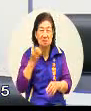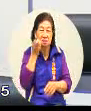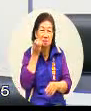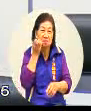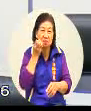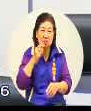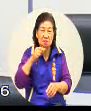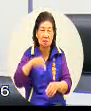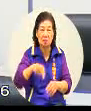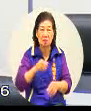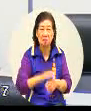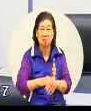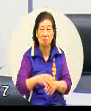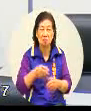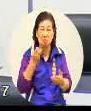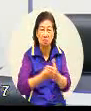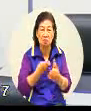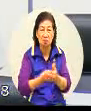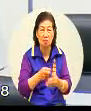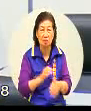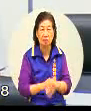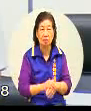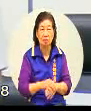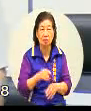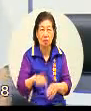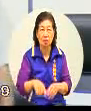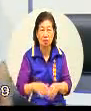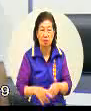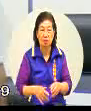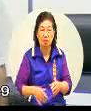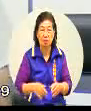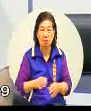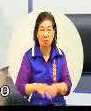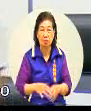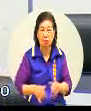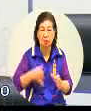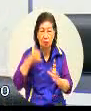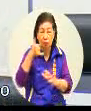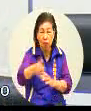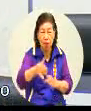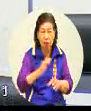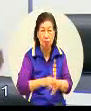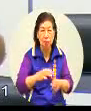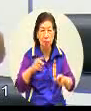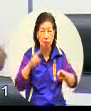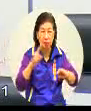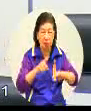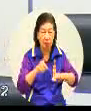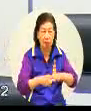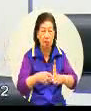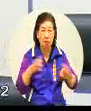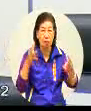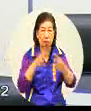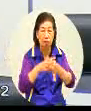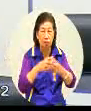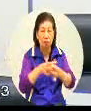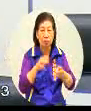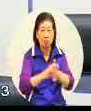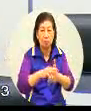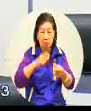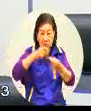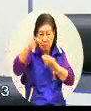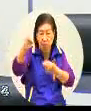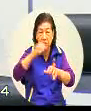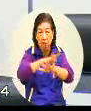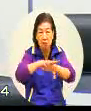安尼。我想安尼哦，安尼我要去彻底了解。我伫咧本州， 去延安参观实地